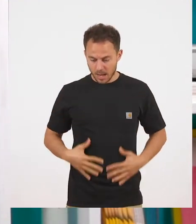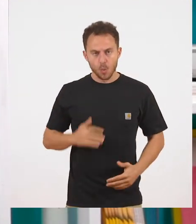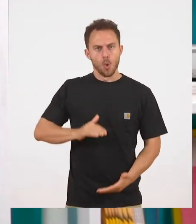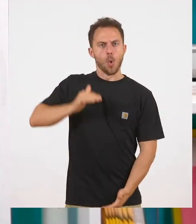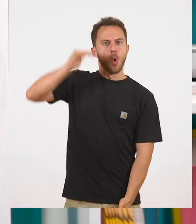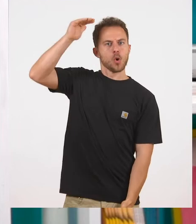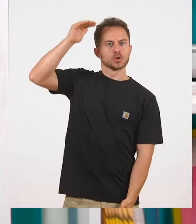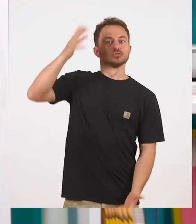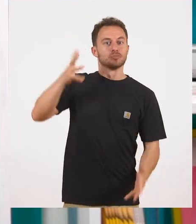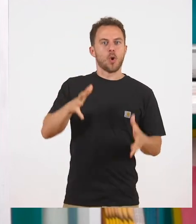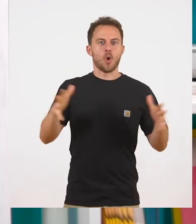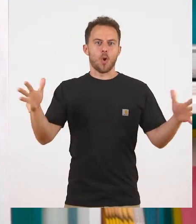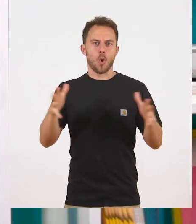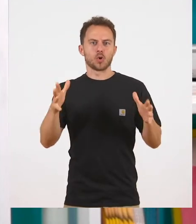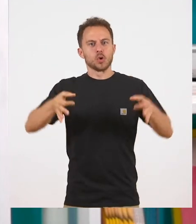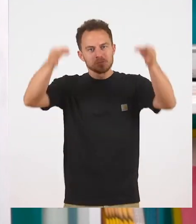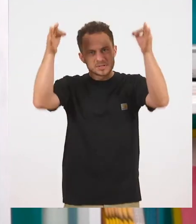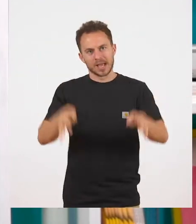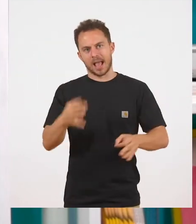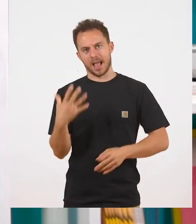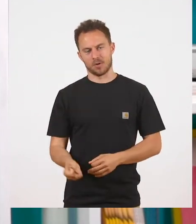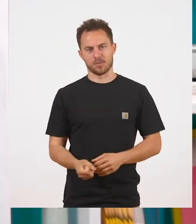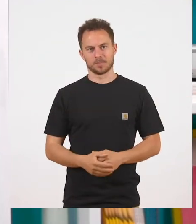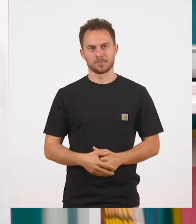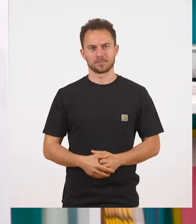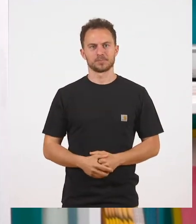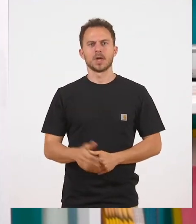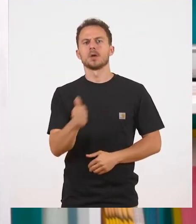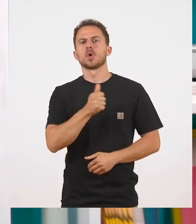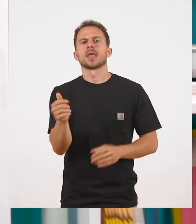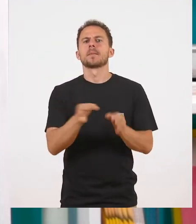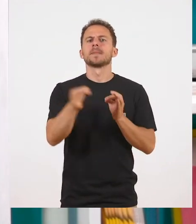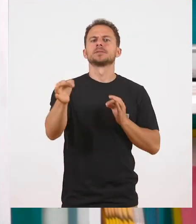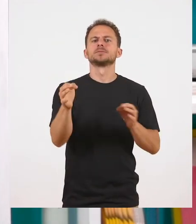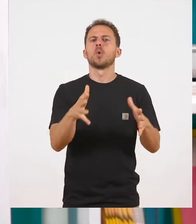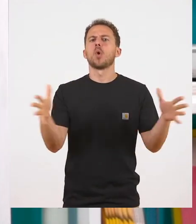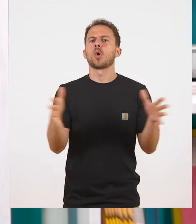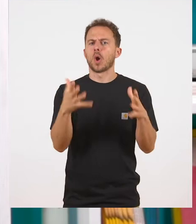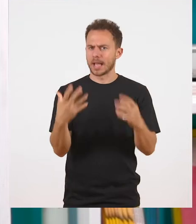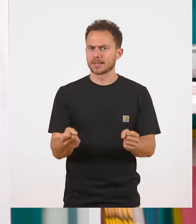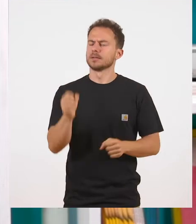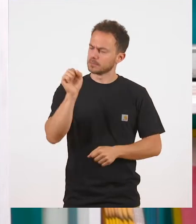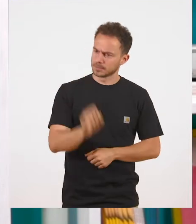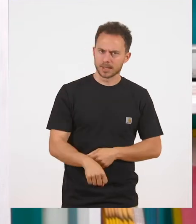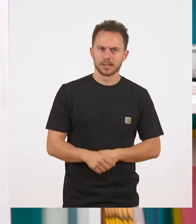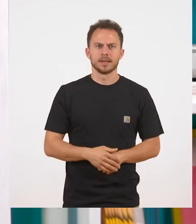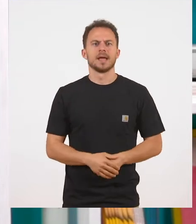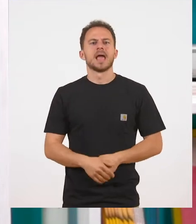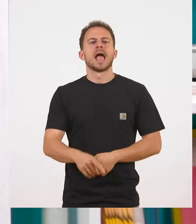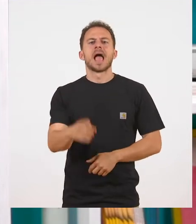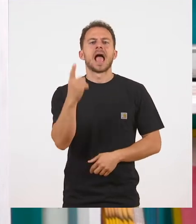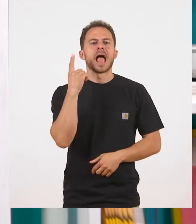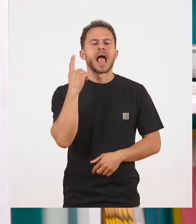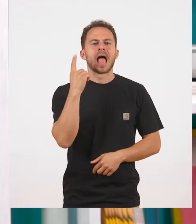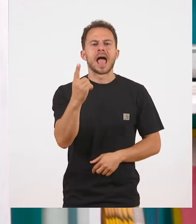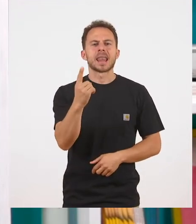χώρο. Άρα έχω συγκεκριμένο όγκο. Ποια είναι η μονάδα μέτρησης τώρα του όγκου? Η μονάδα μέτρησης είναι το ένα κυβικό